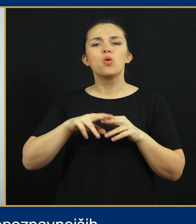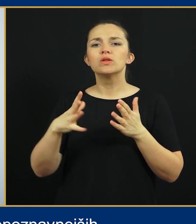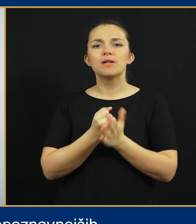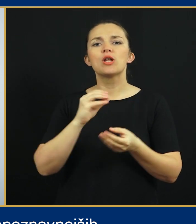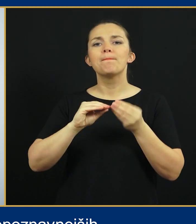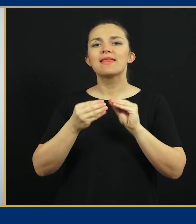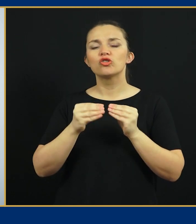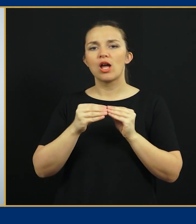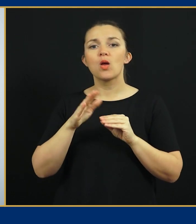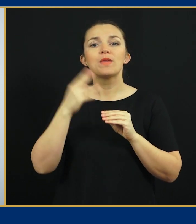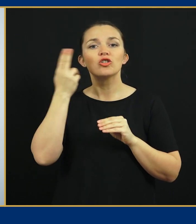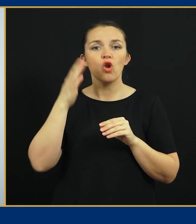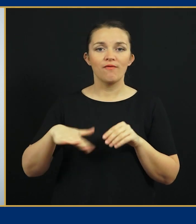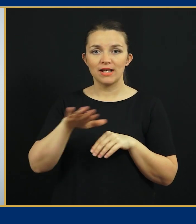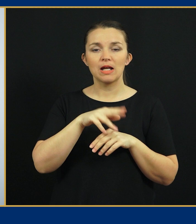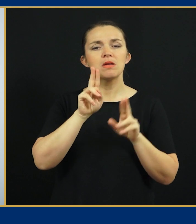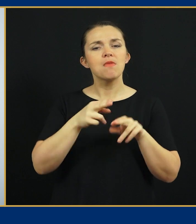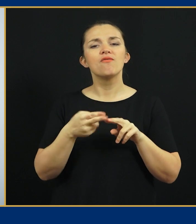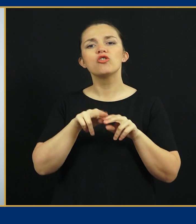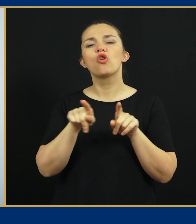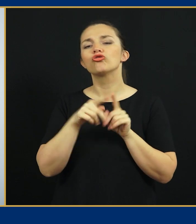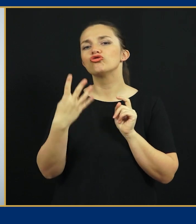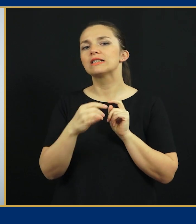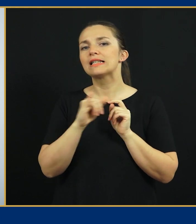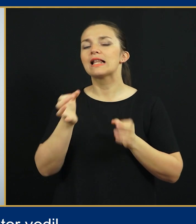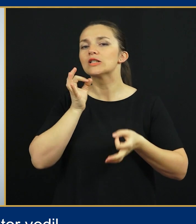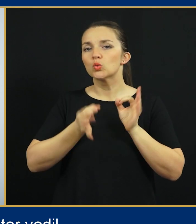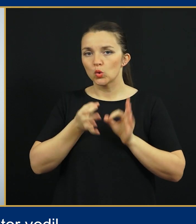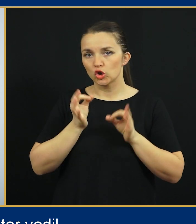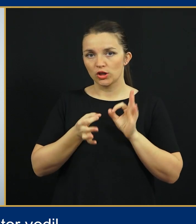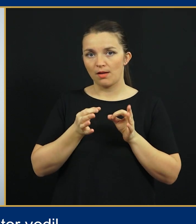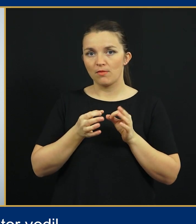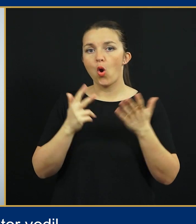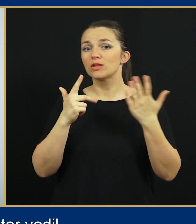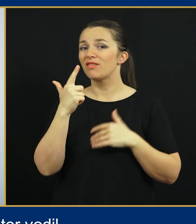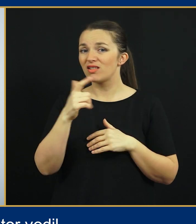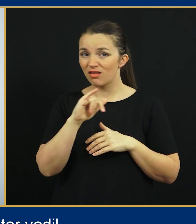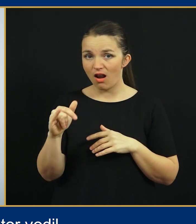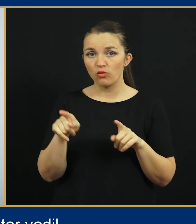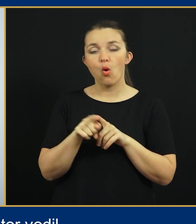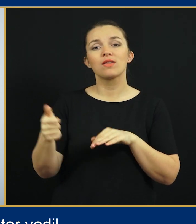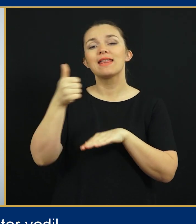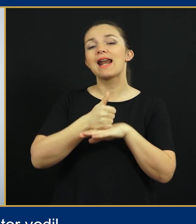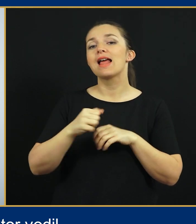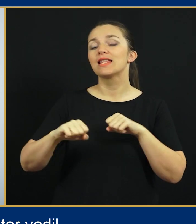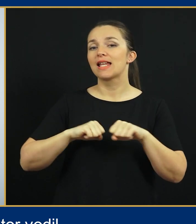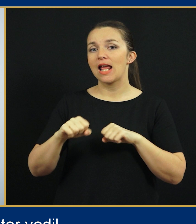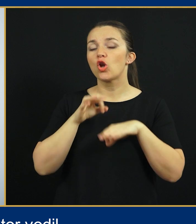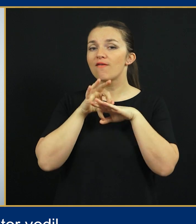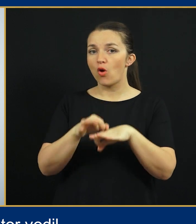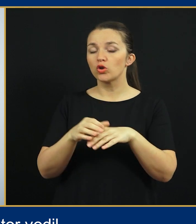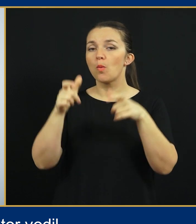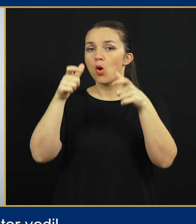na Slovenskem z več kot 40-letnimi izkušnjami. 28 let je kot generalni direktor vodil podjetje